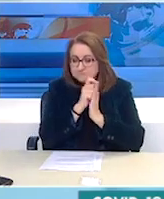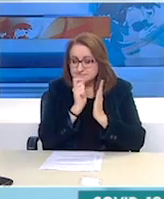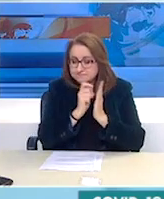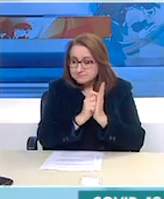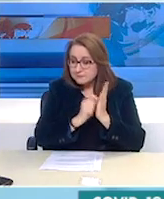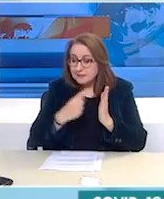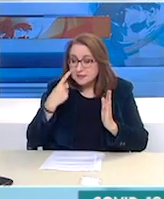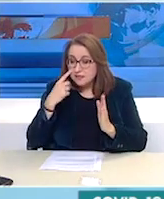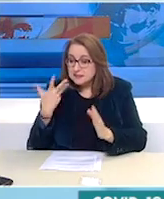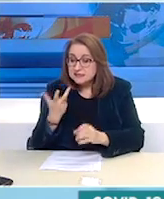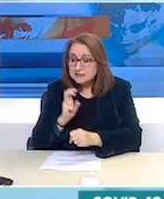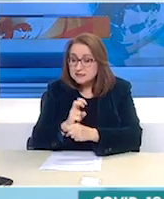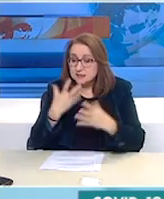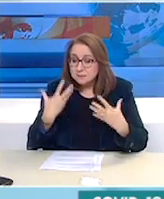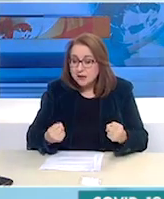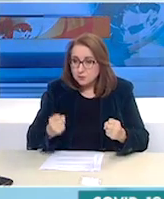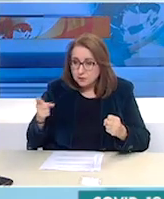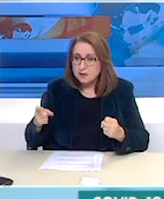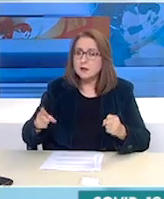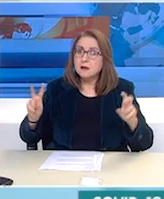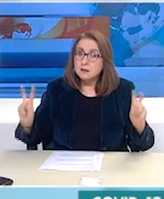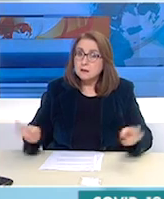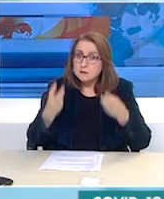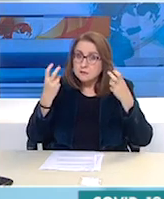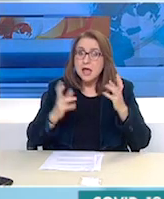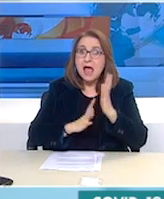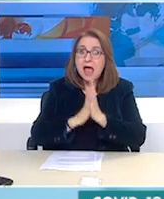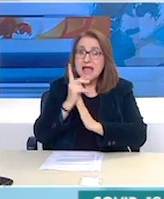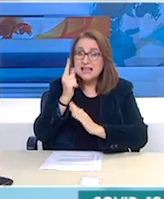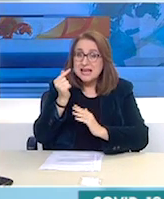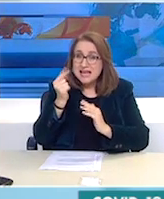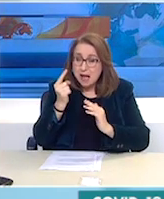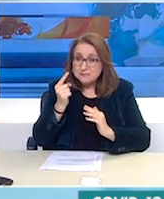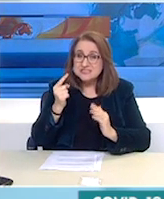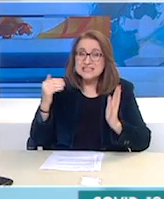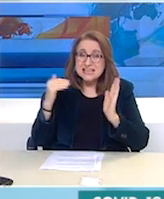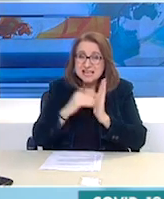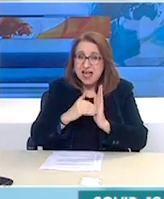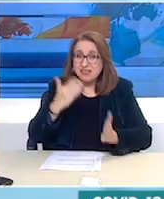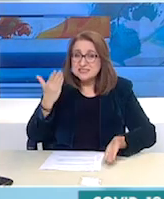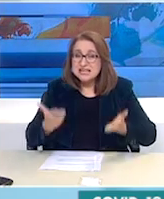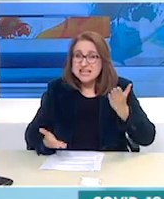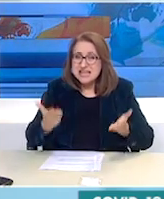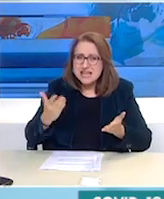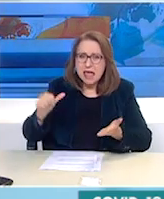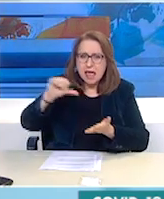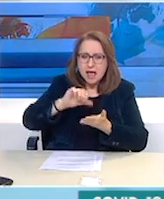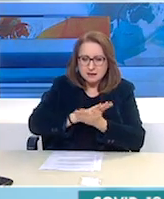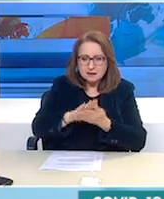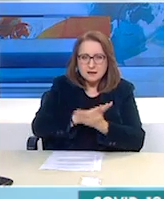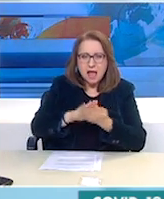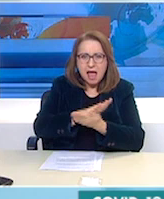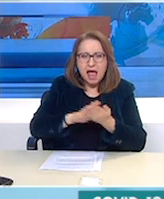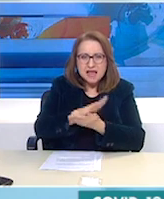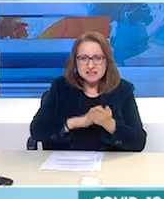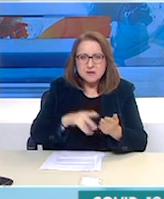Υπουργείο, εντοπίστηκαν και κατασχέθηκαν σε αποθήκη 11,5 τόνοι αντισηπτικού, το οποίο δεν είχε δηλωθεί. Το αντισηπτικό που